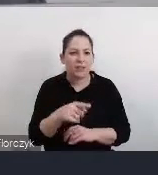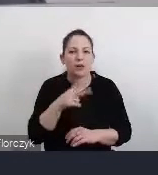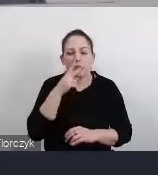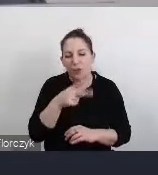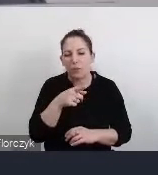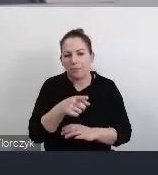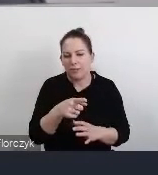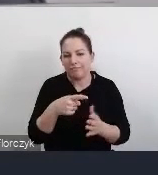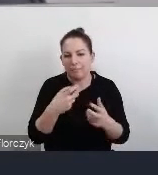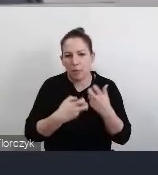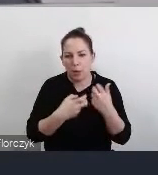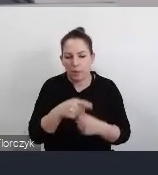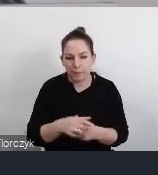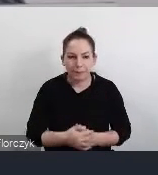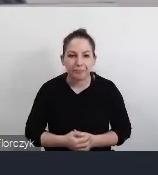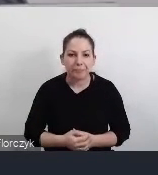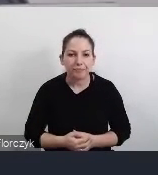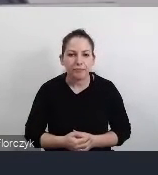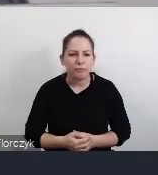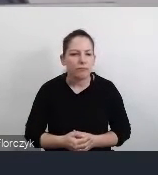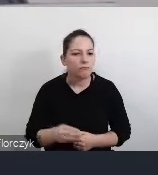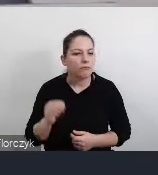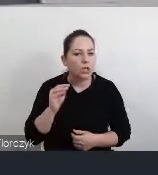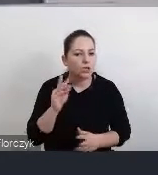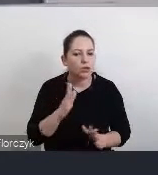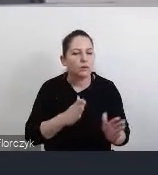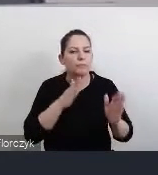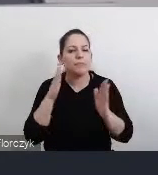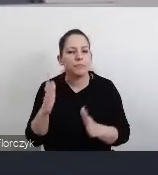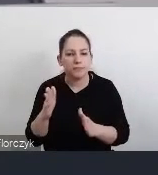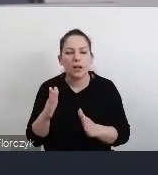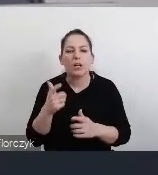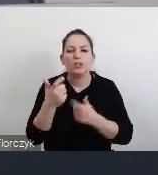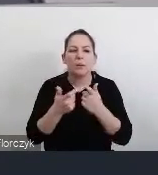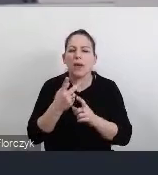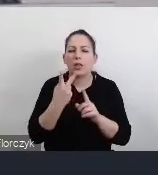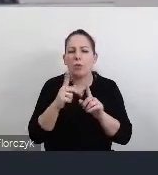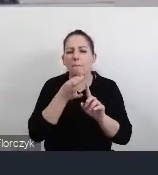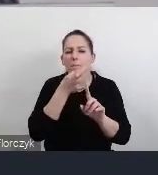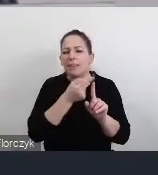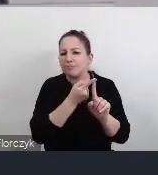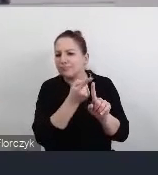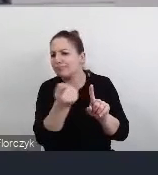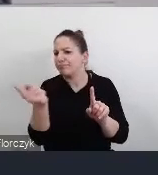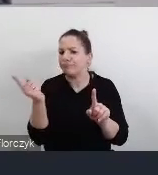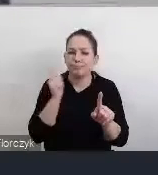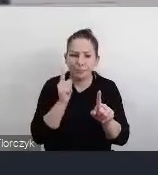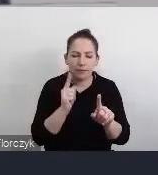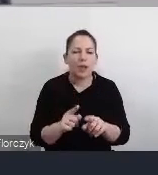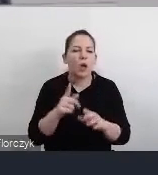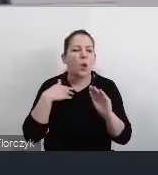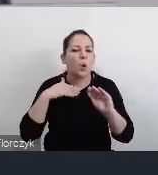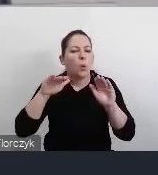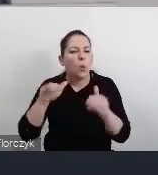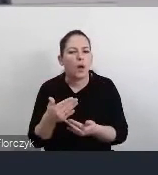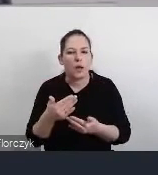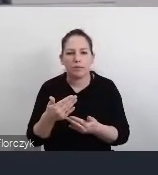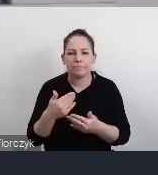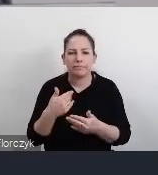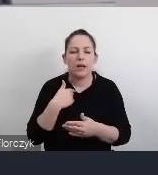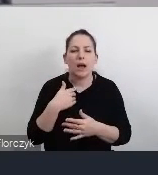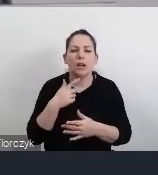przykład. Proszę Państwa, jeszcze zanim zrobię tą drugą turę, w dwóch zdaniach spróbuję